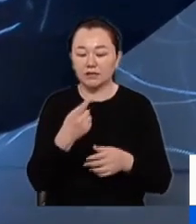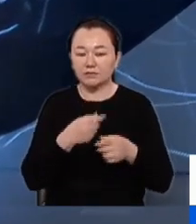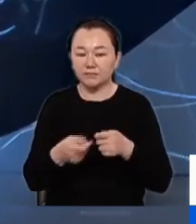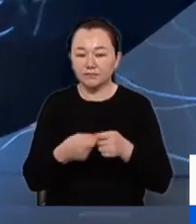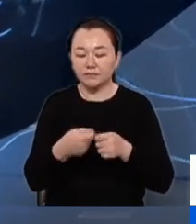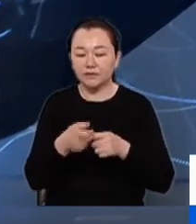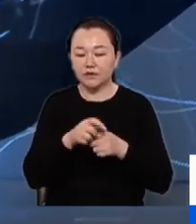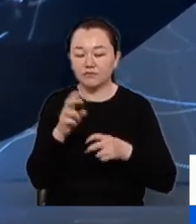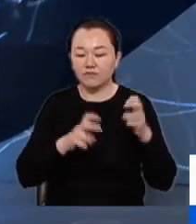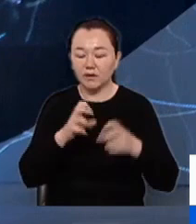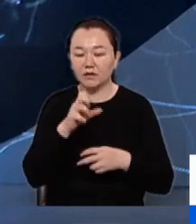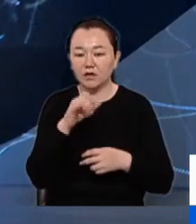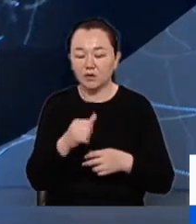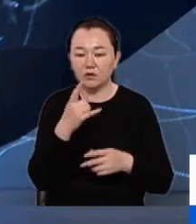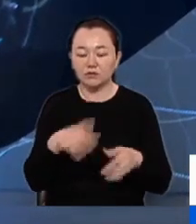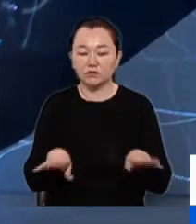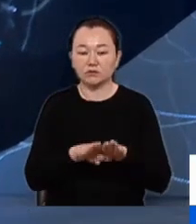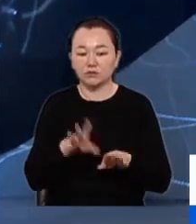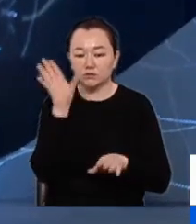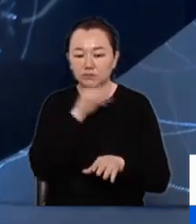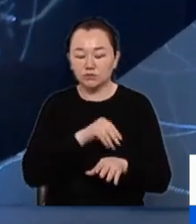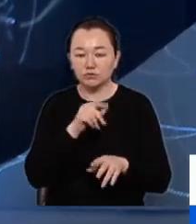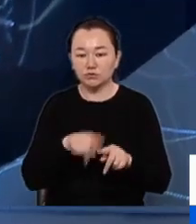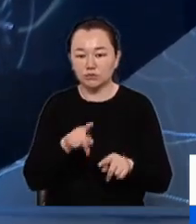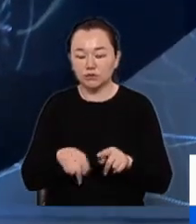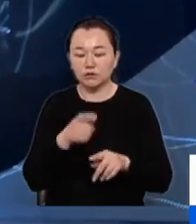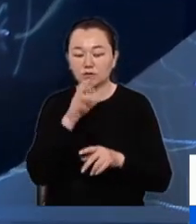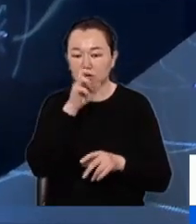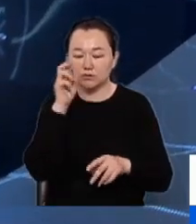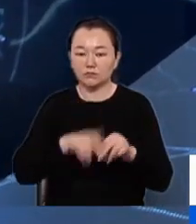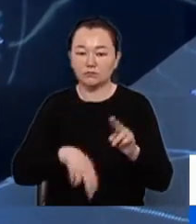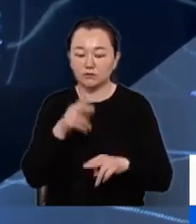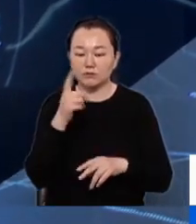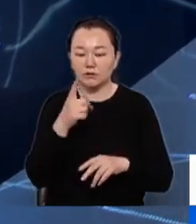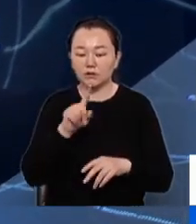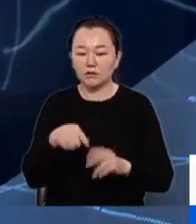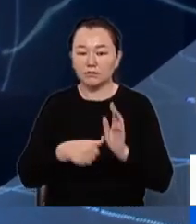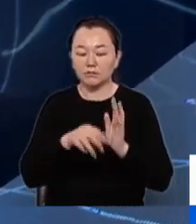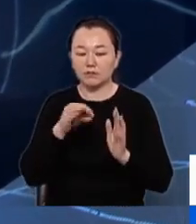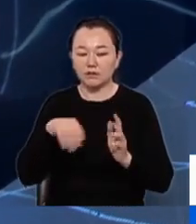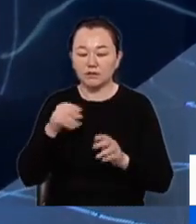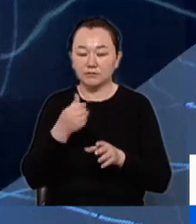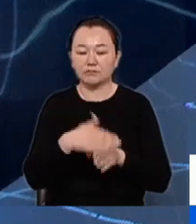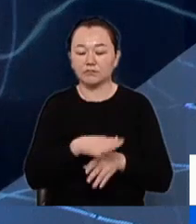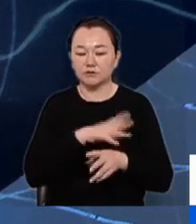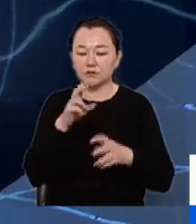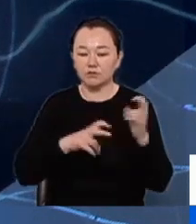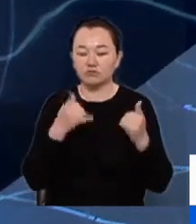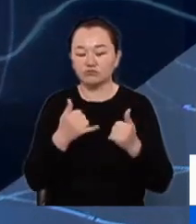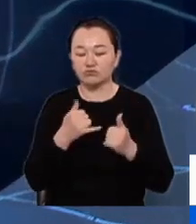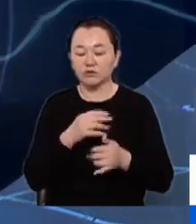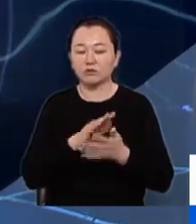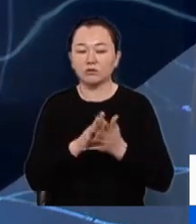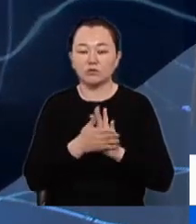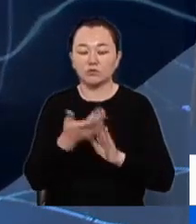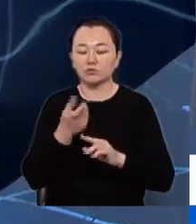өндіретін Атыраудағы фабрика жабылып қалуы мүмкін. Мемлекеттен құрылысына 1,6 миллиард теңге бөлінген зауыттың қазір